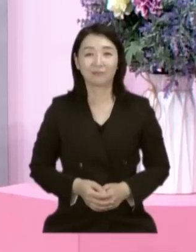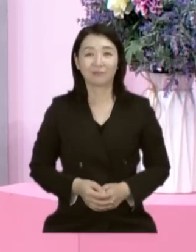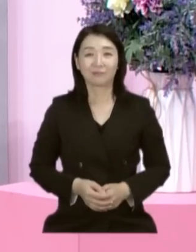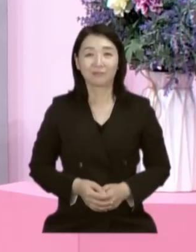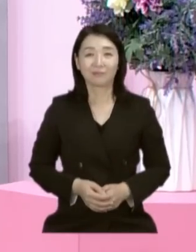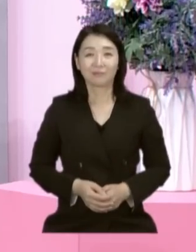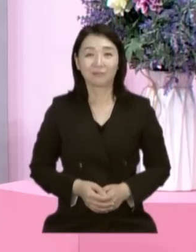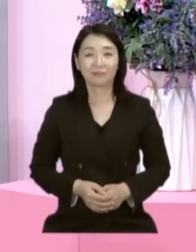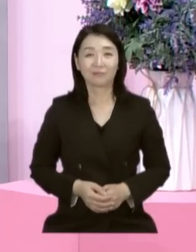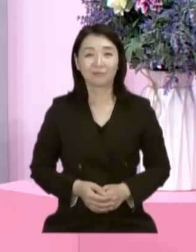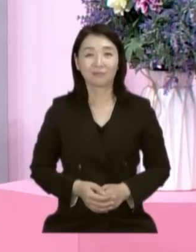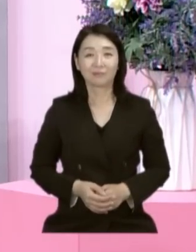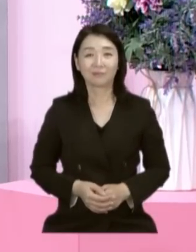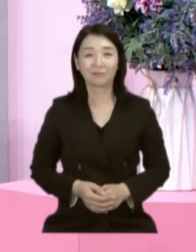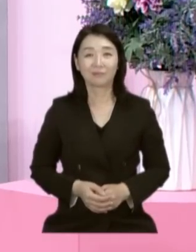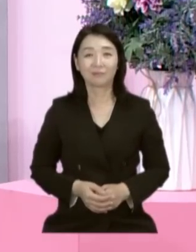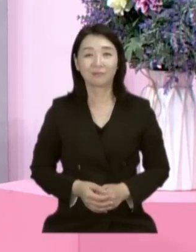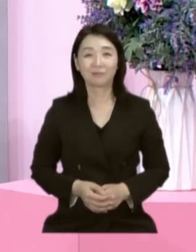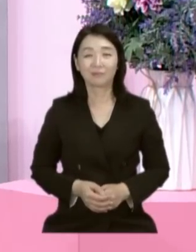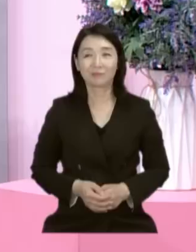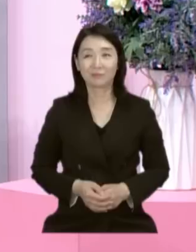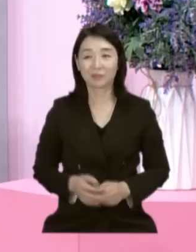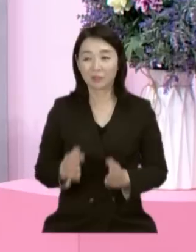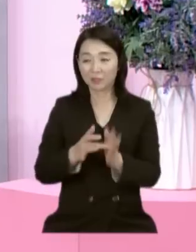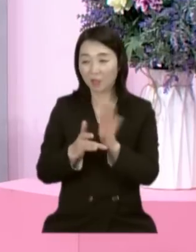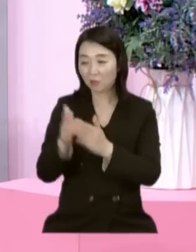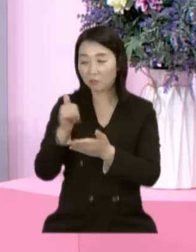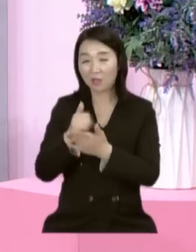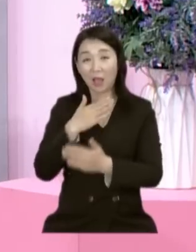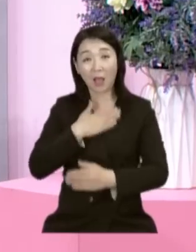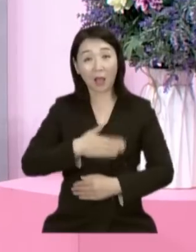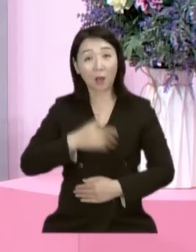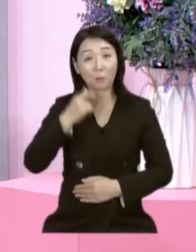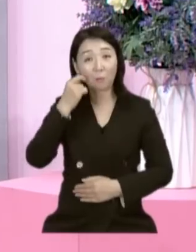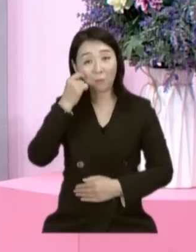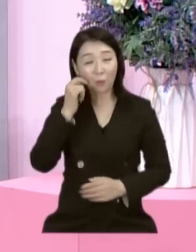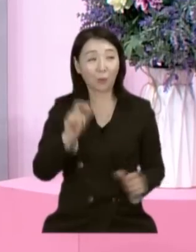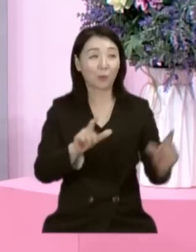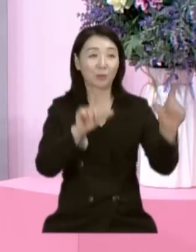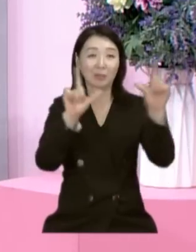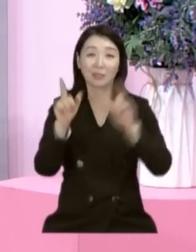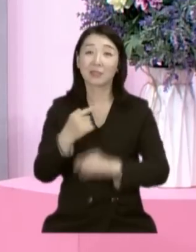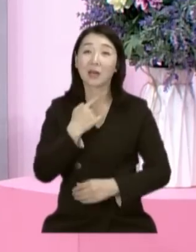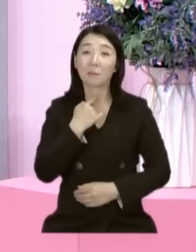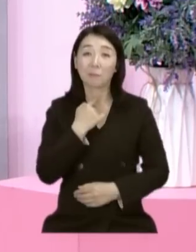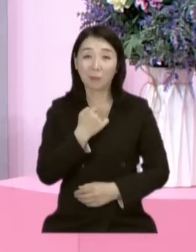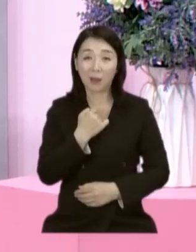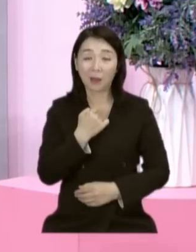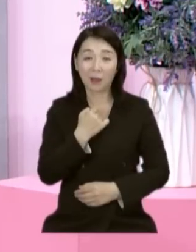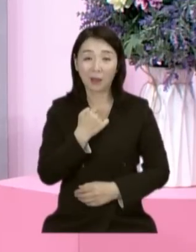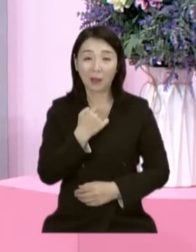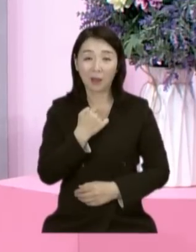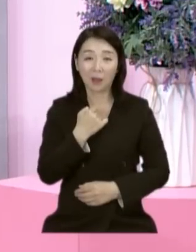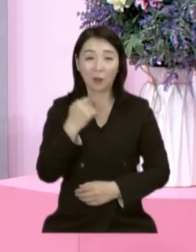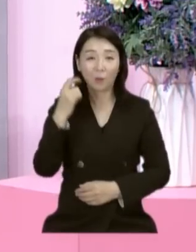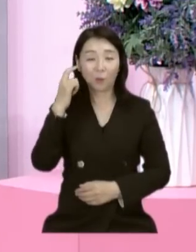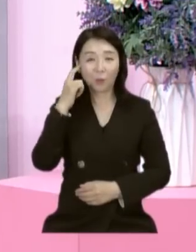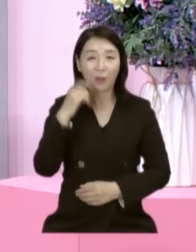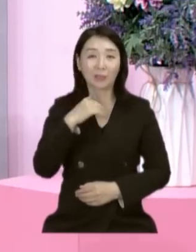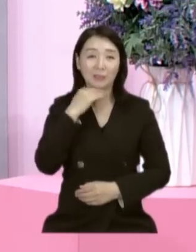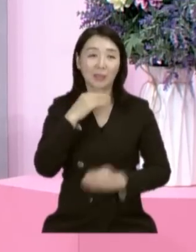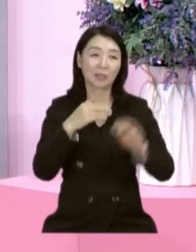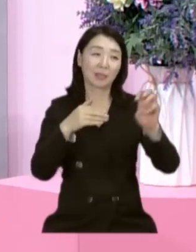그 전혀 뭐 이게 복음 예수님에 대해서 알지 못하고 살던 사람을 이렇게